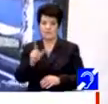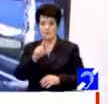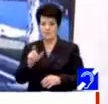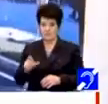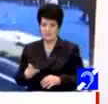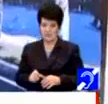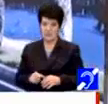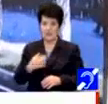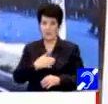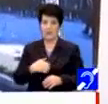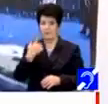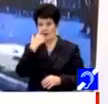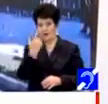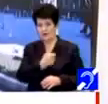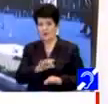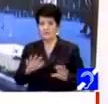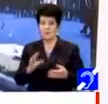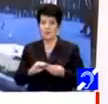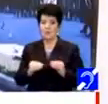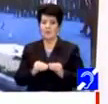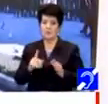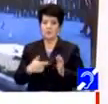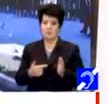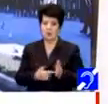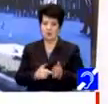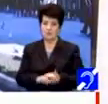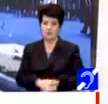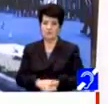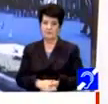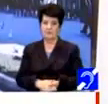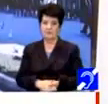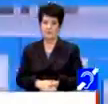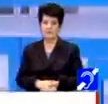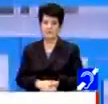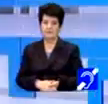vor sesiza primăria despre incidentele și problemele din oraș.